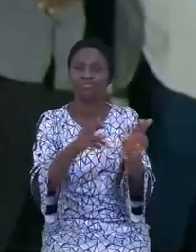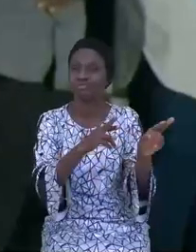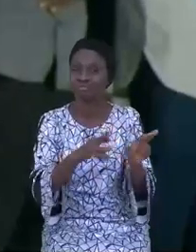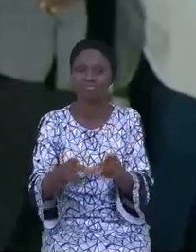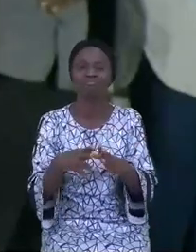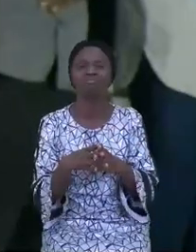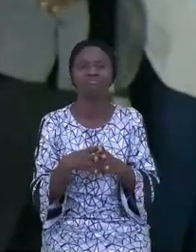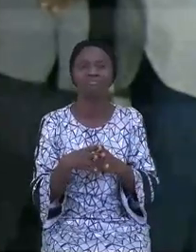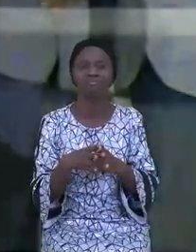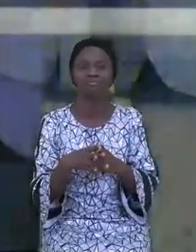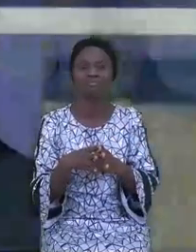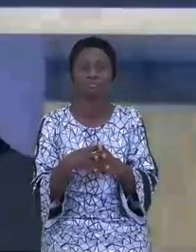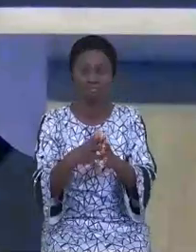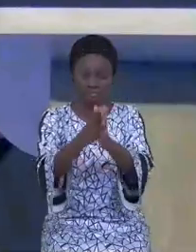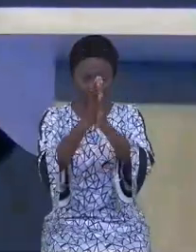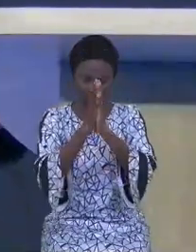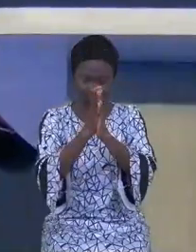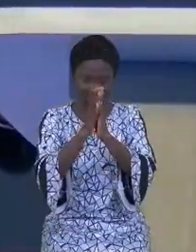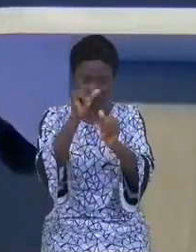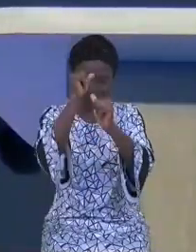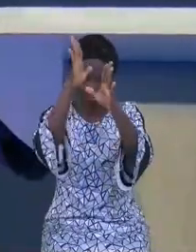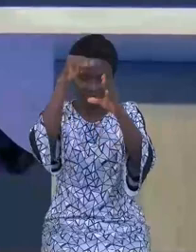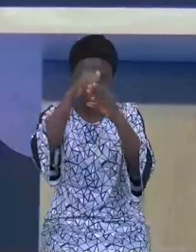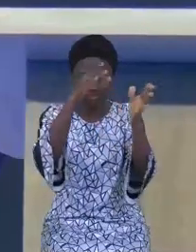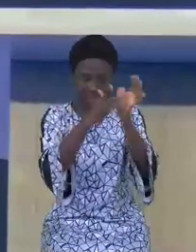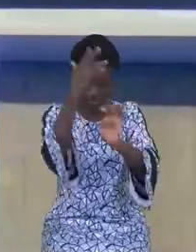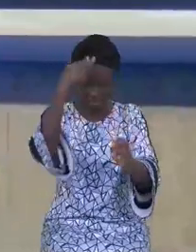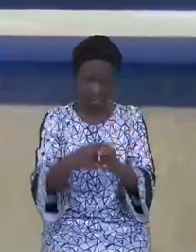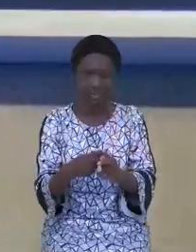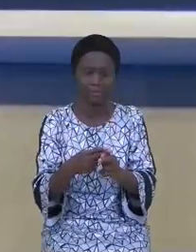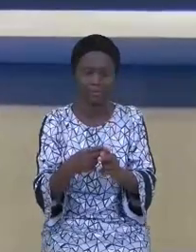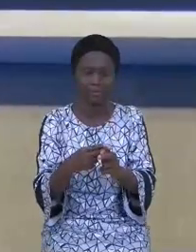Nous prions maintenant, Père, au nom de Jésus.